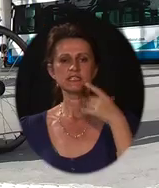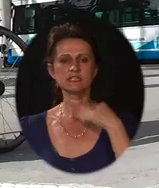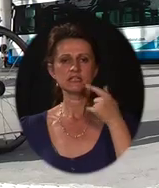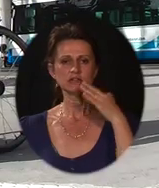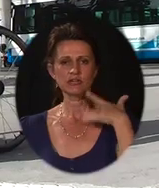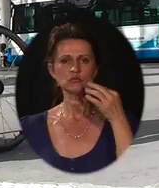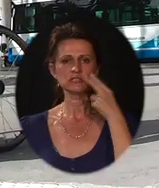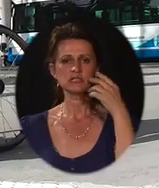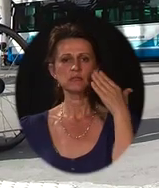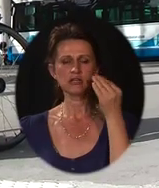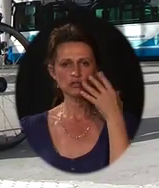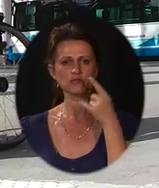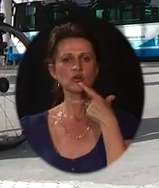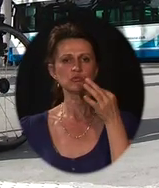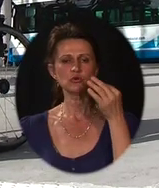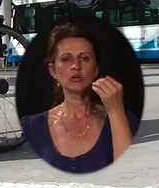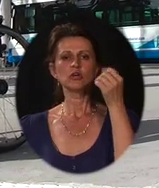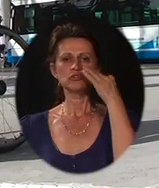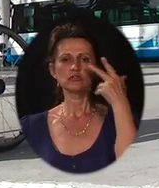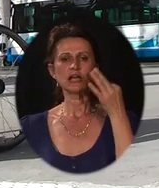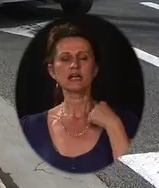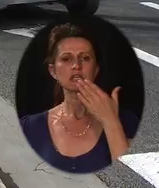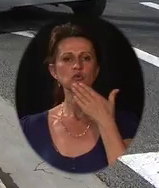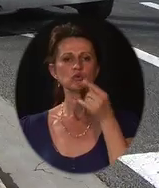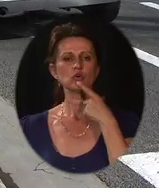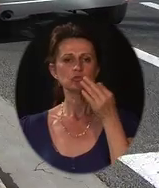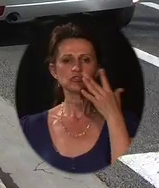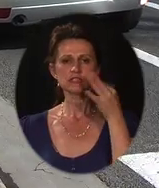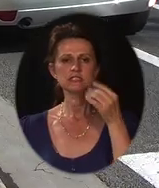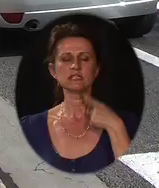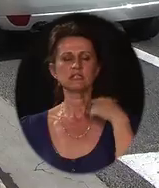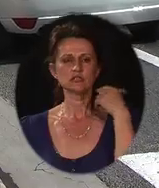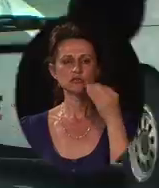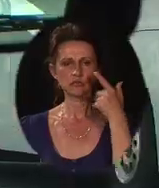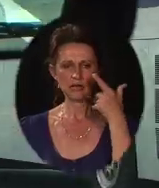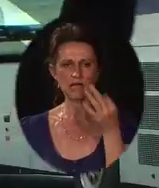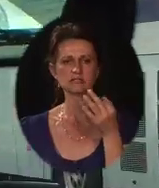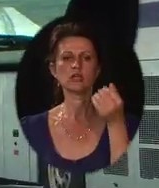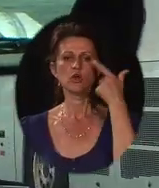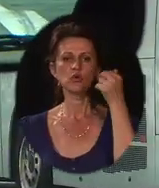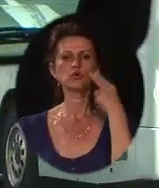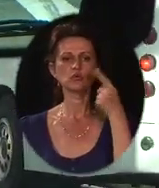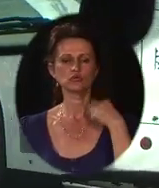garer ou pour sortir d'une place. Le conducteur qui recule ne vous voit pas. Regardez son point de vue.